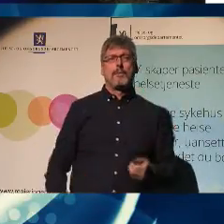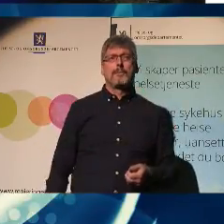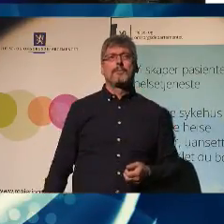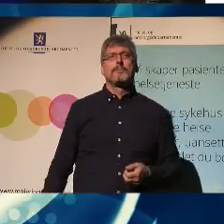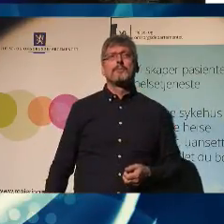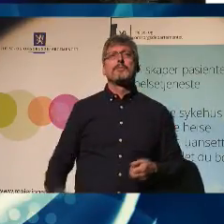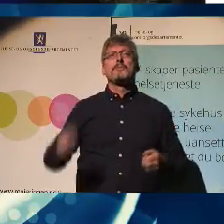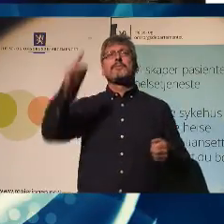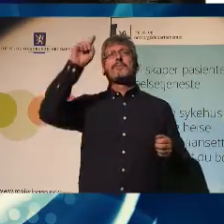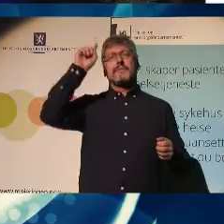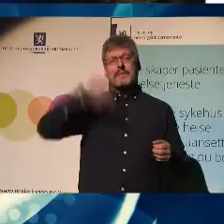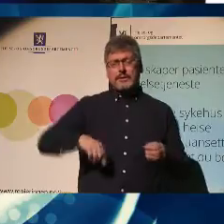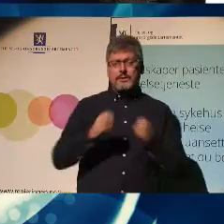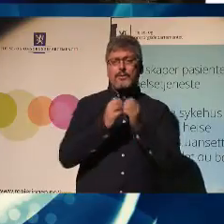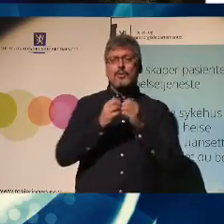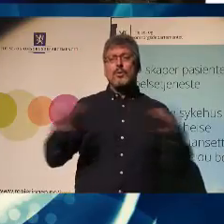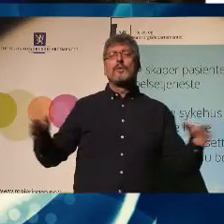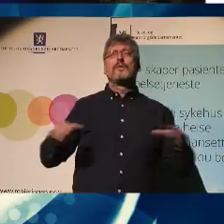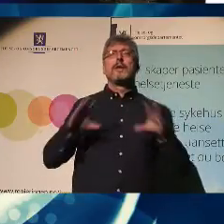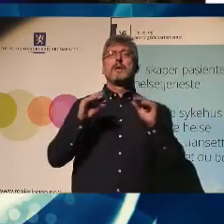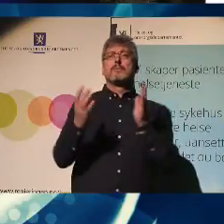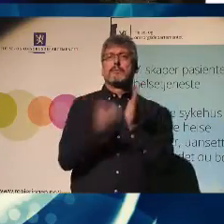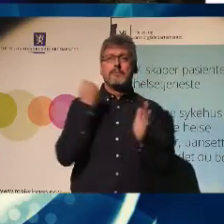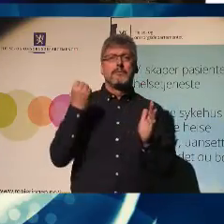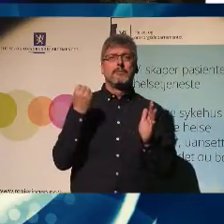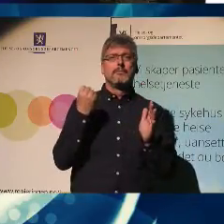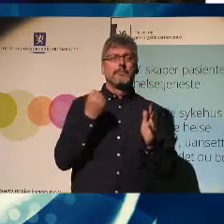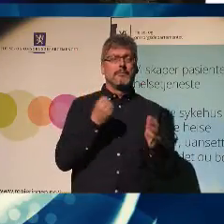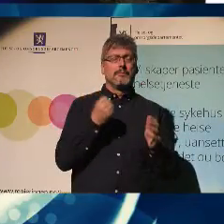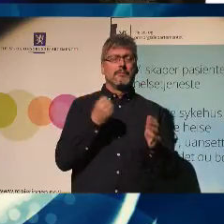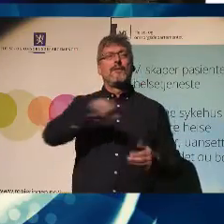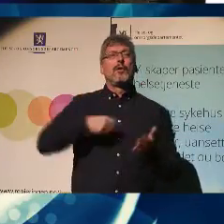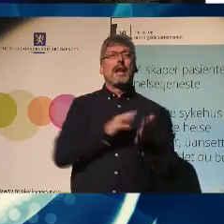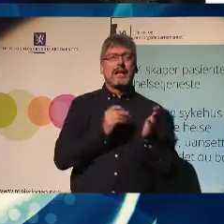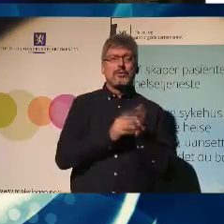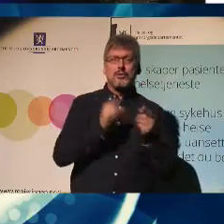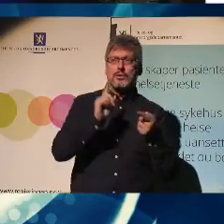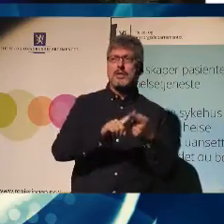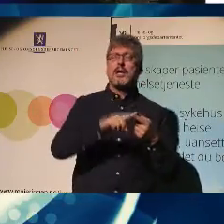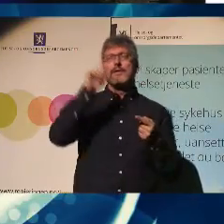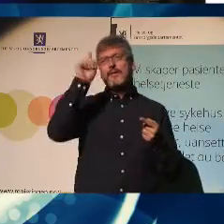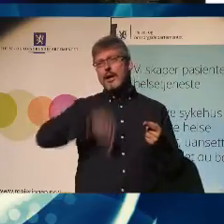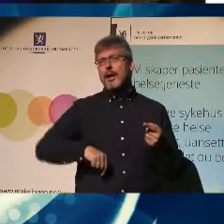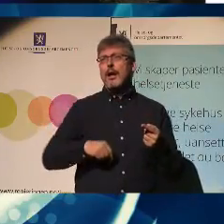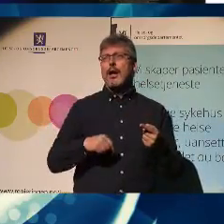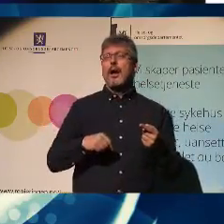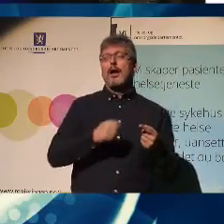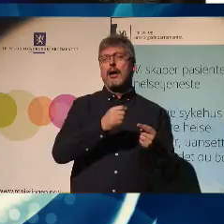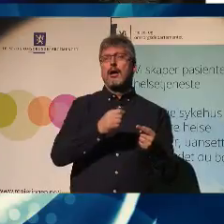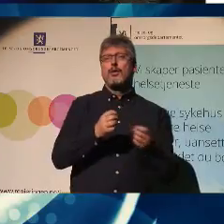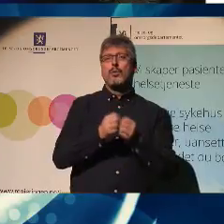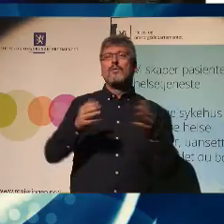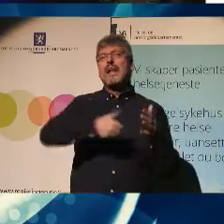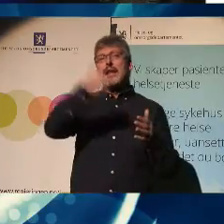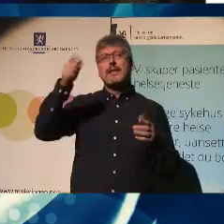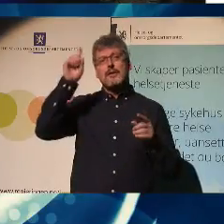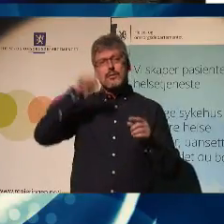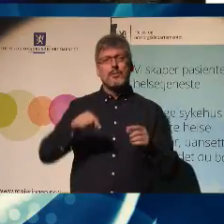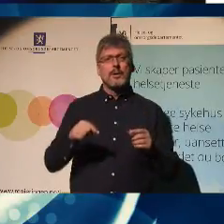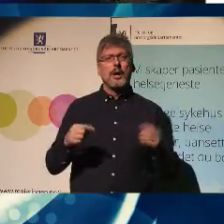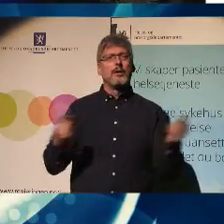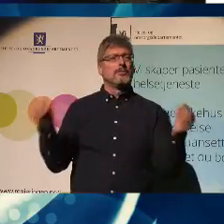Vi kan utvikle bedre utnyttelse av de ressursene vi har, og vi kan utvikle ledere som I stand til å påkalle flere